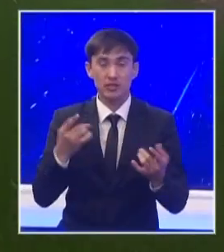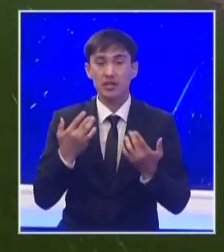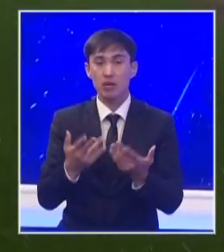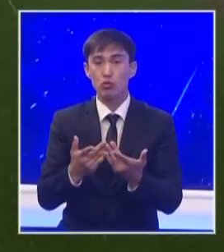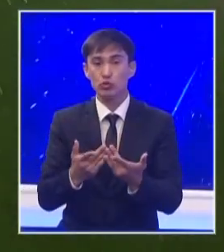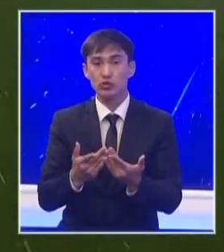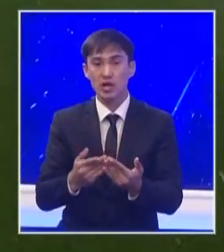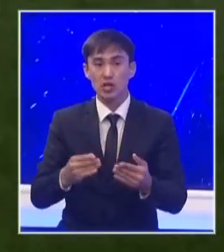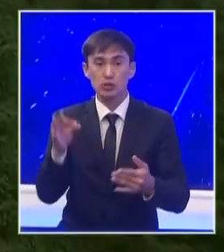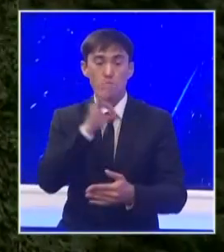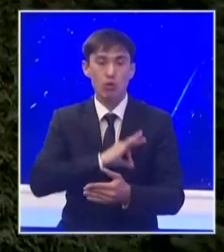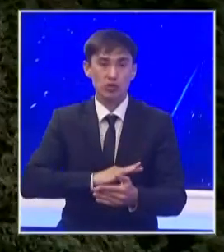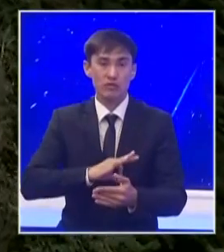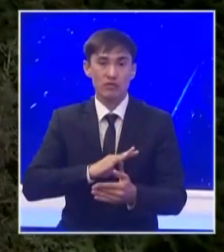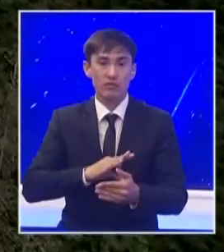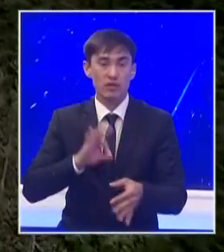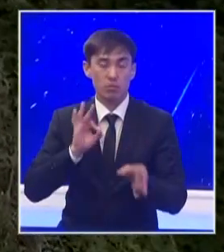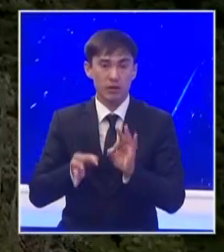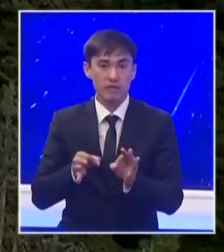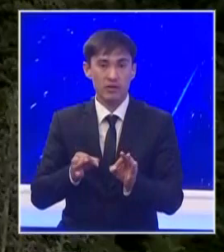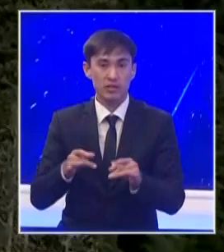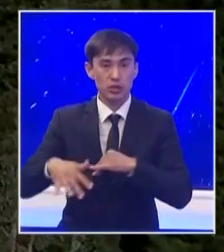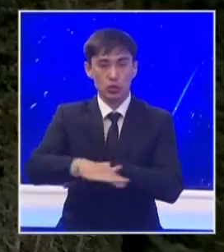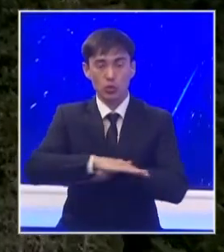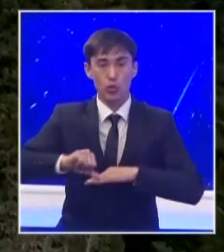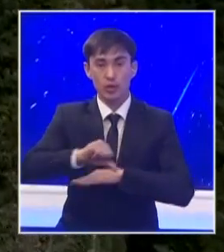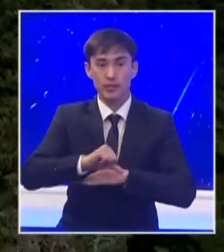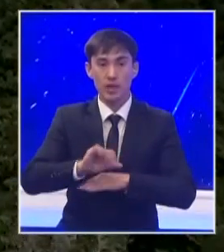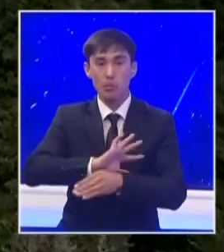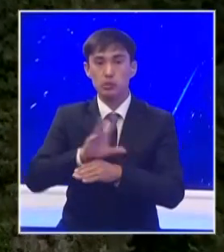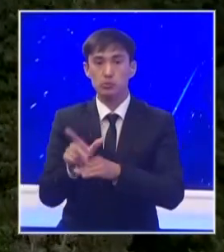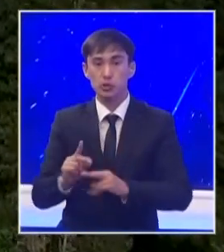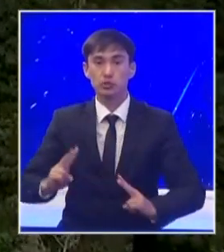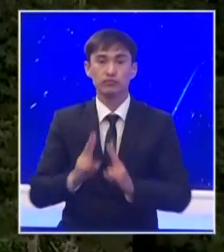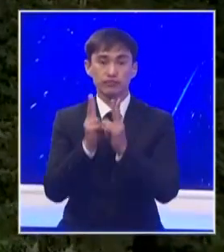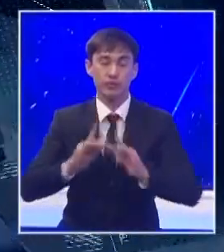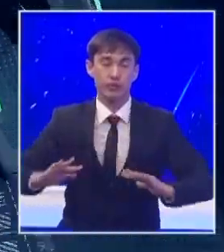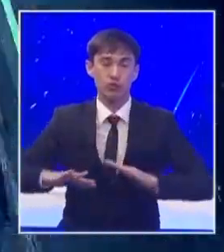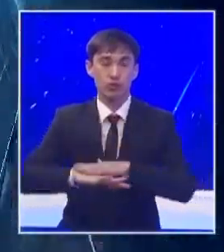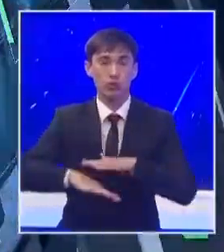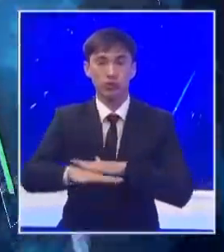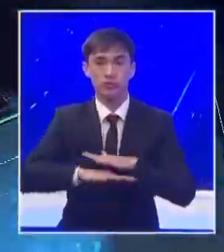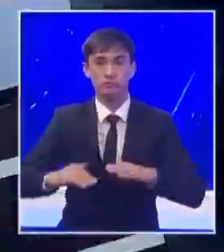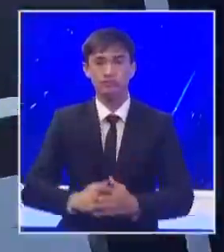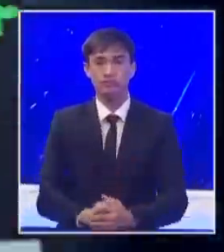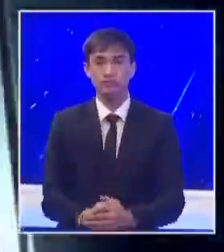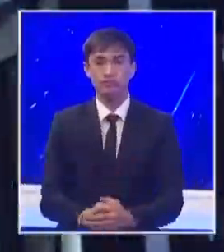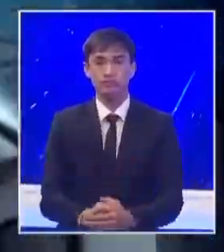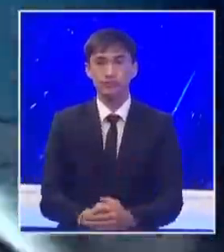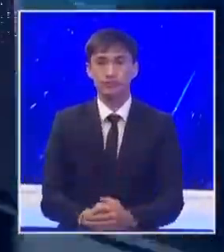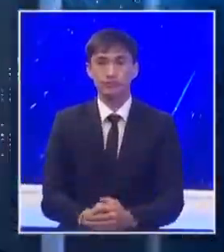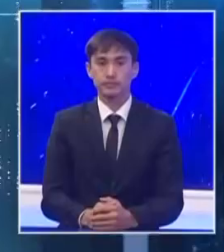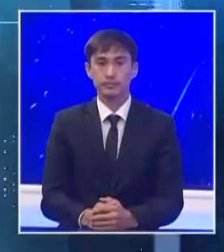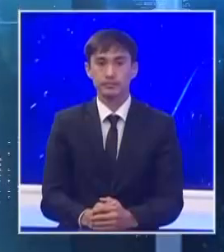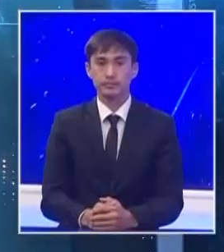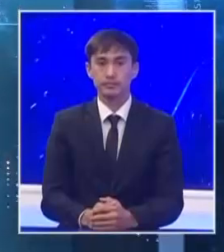требуется рациональное использование территорий и своевременное обеспечение граждан необходимой инфраструктурой. Гульмира Тимиргалиева, Мадина